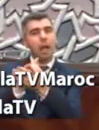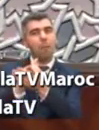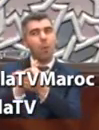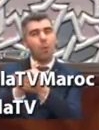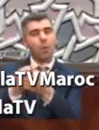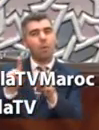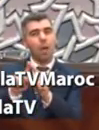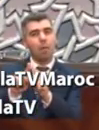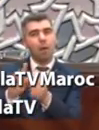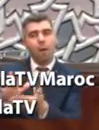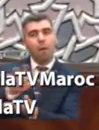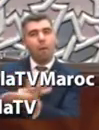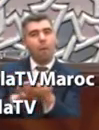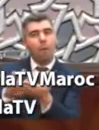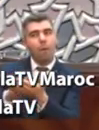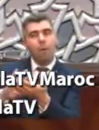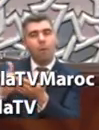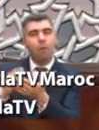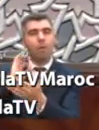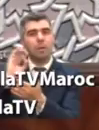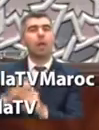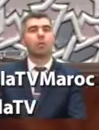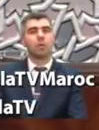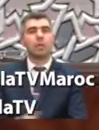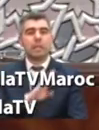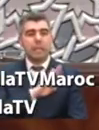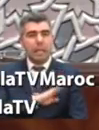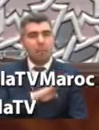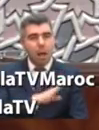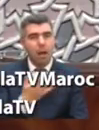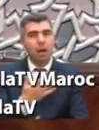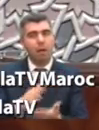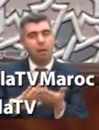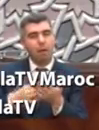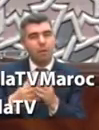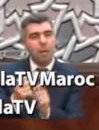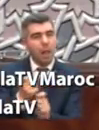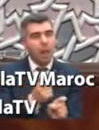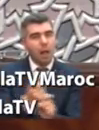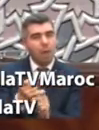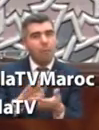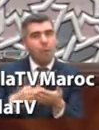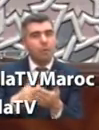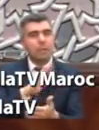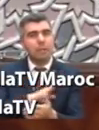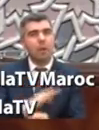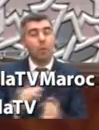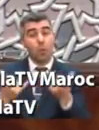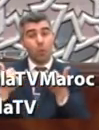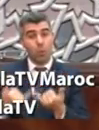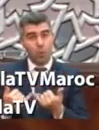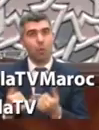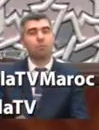الفلسطيني المكافح ودعما لصموده ووفاء لتضحياته النبيلة، يخصص المجلس